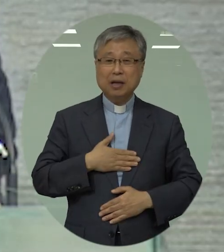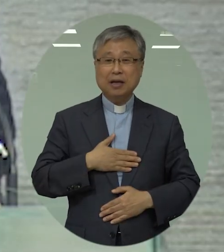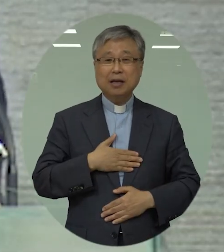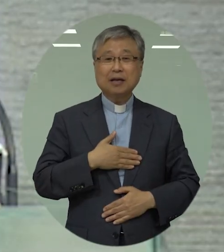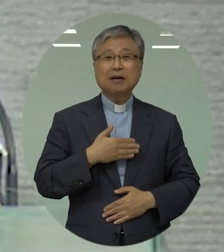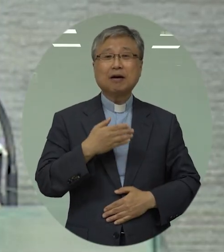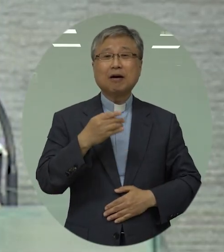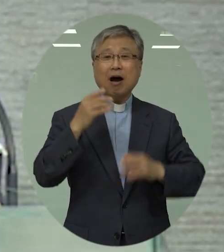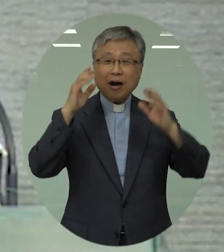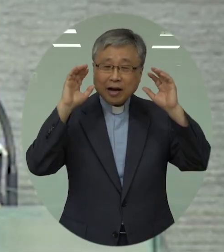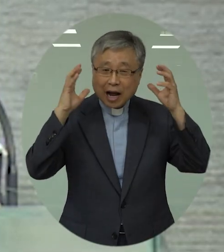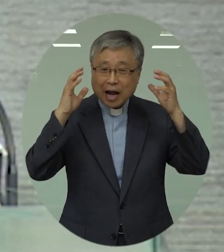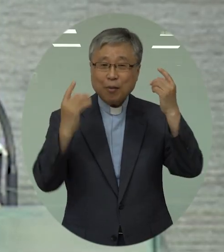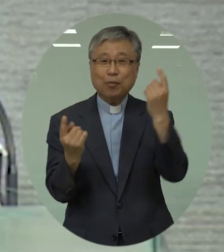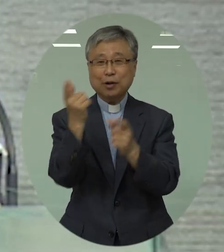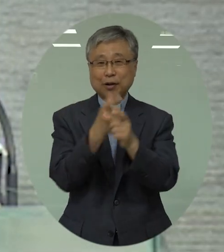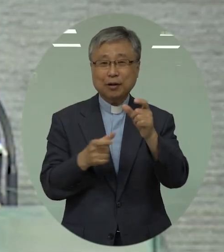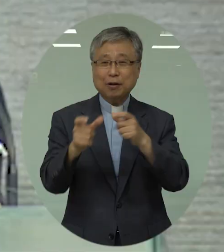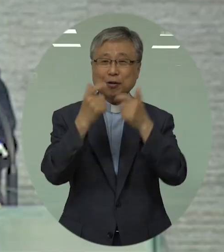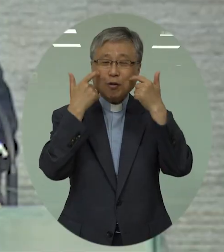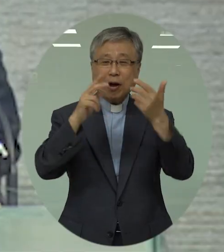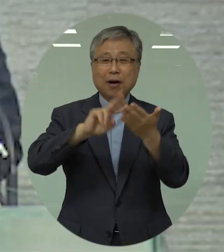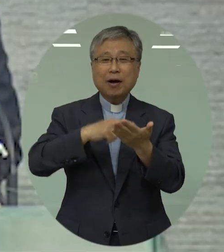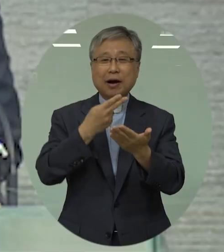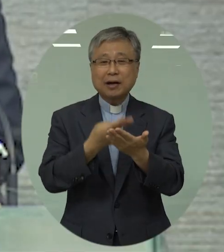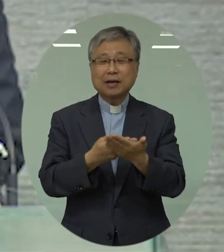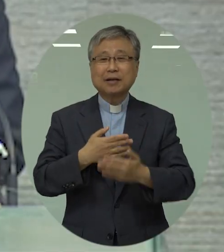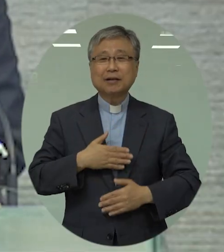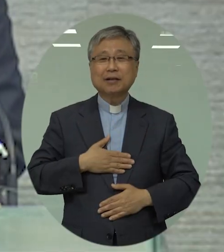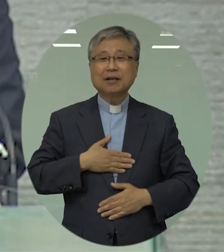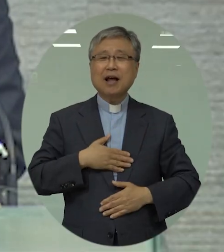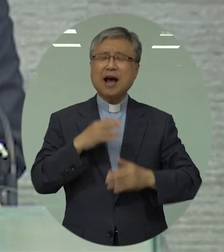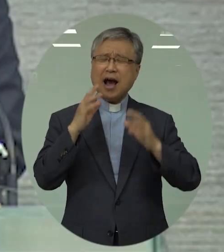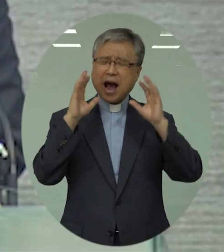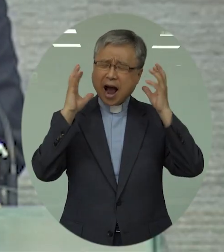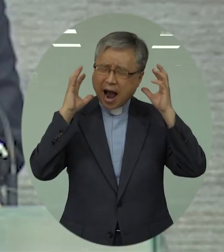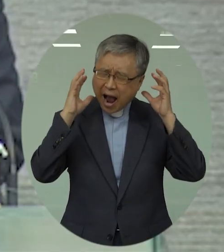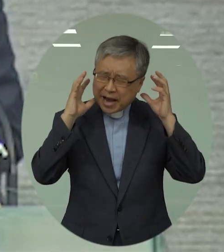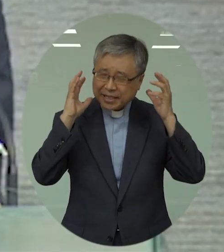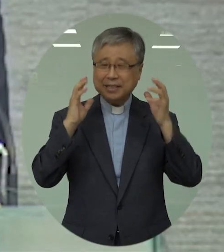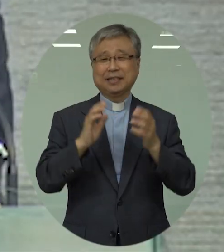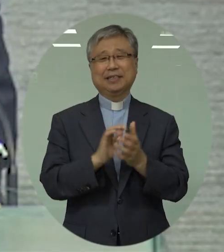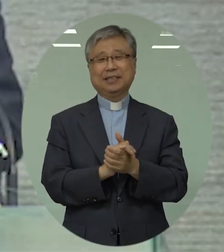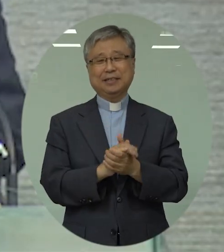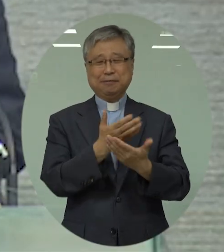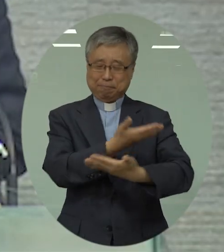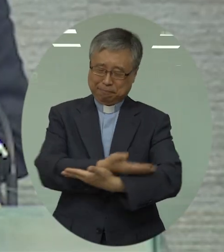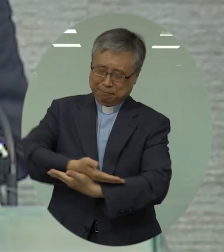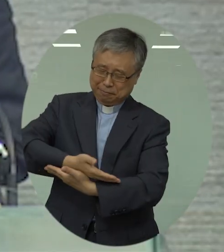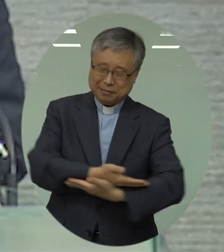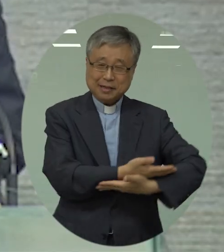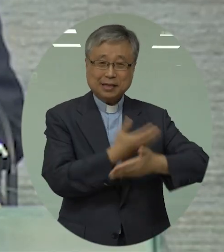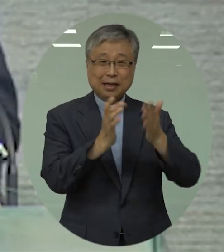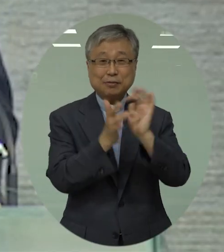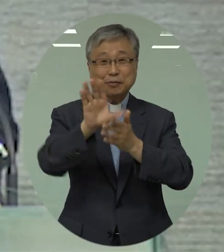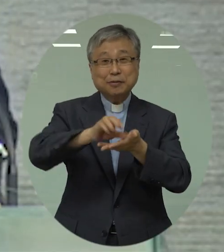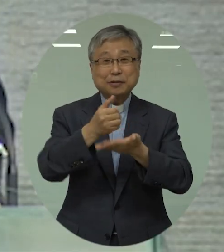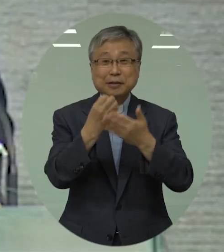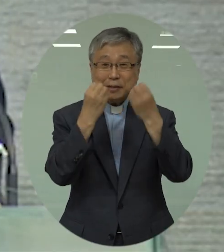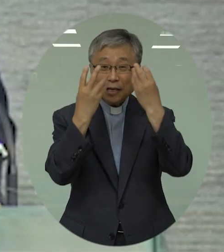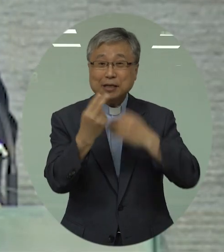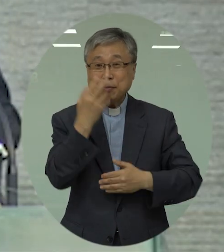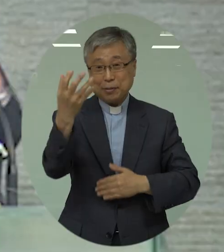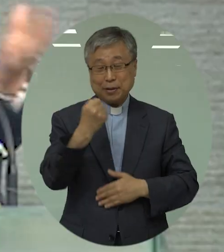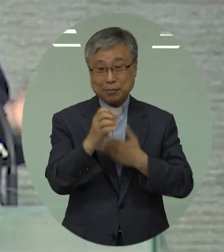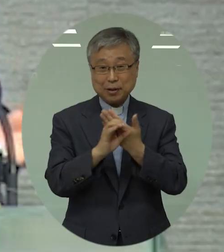어린 아이보다도 더 정확한 번역은 뭐냐면 어린 아기예요. 아기. 예수님의 새 생명을 받아들이면 그리스도